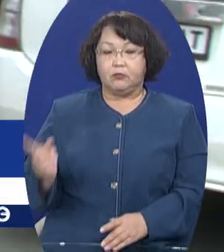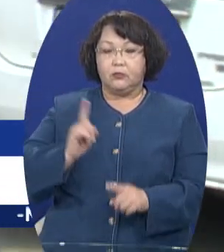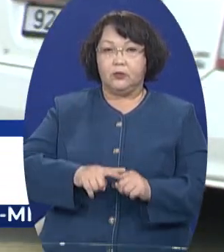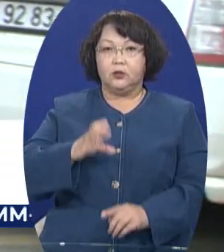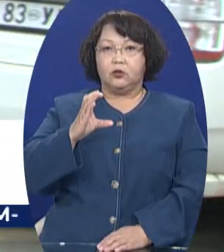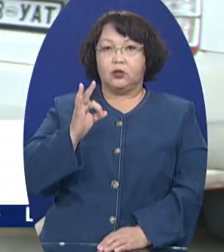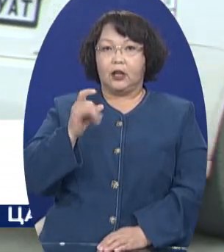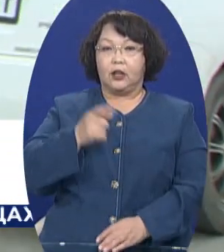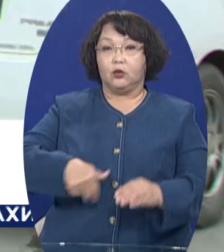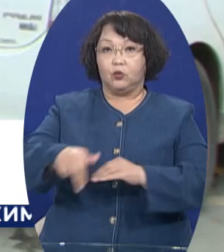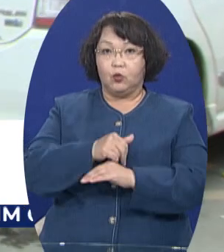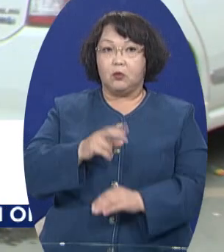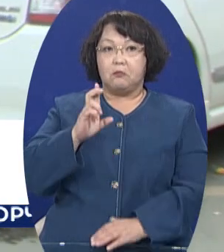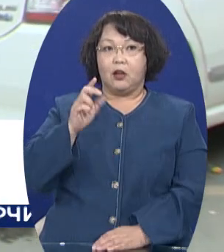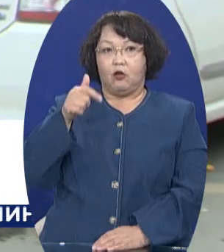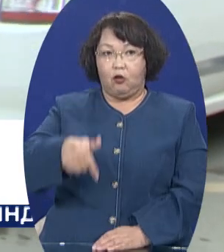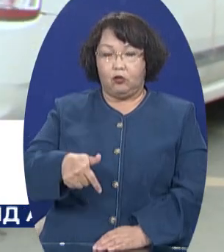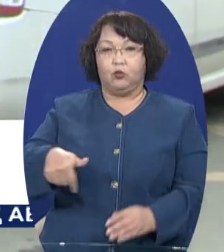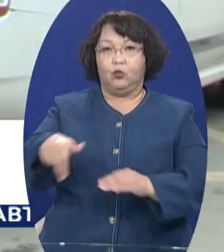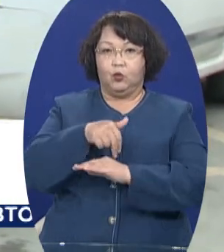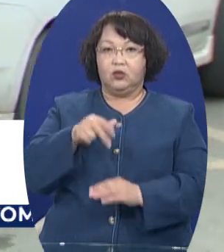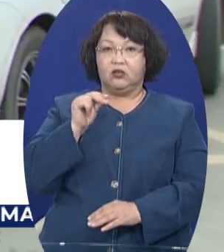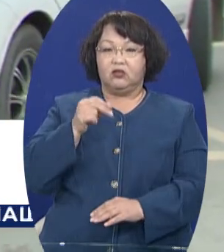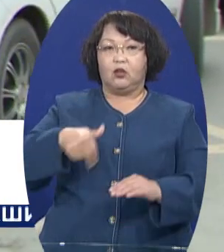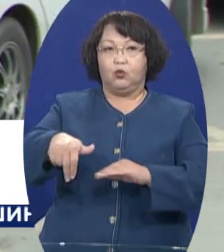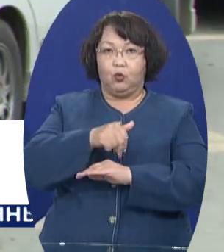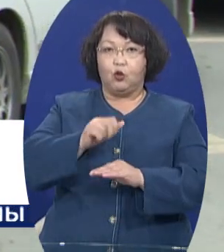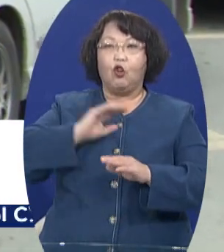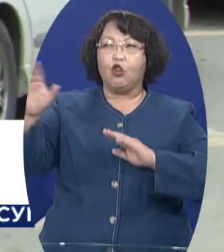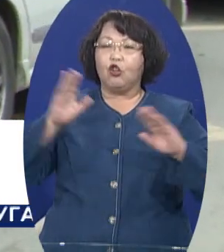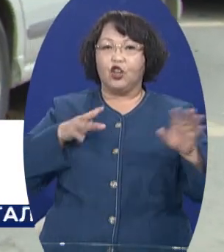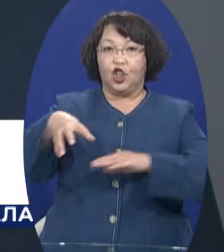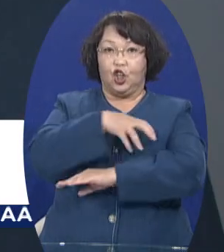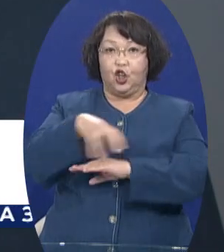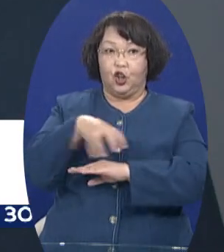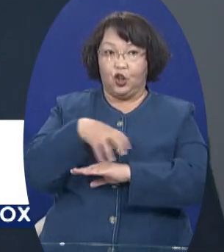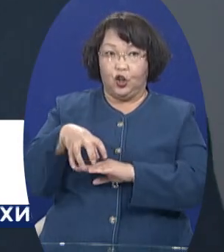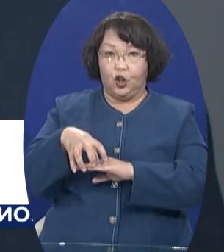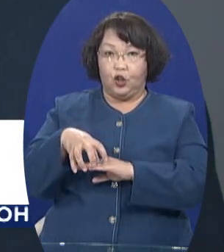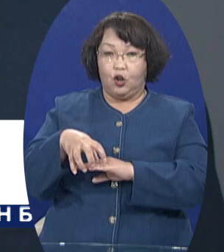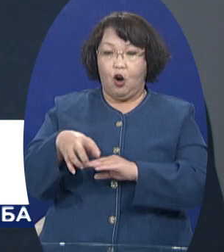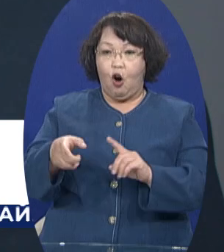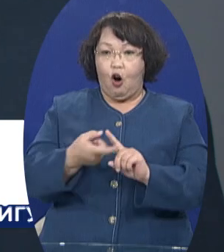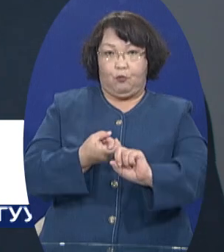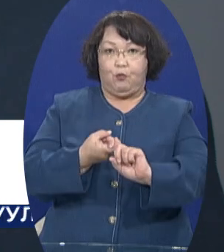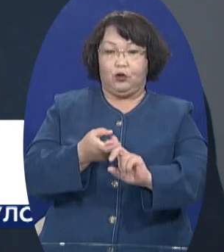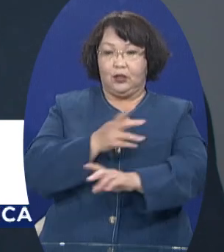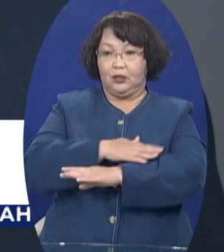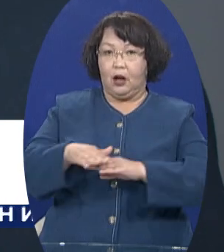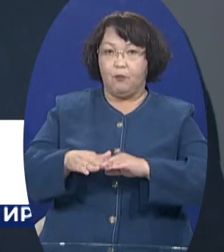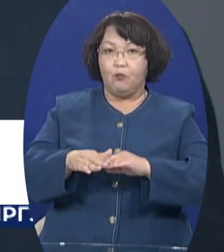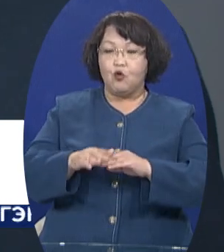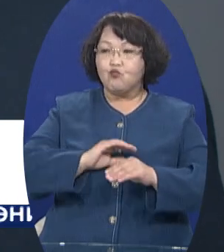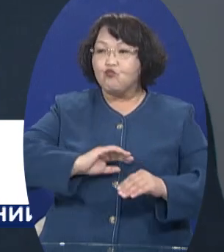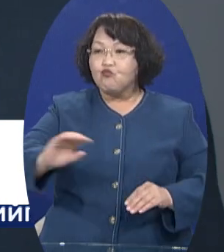дүүрэг, Баянгол, Чингэлтэй дүүргүүдийн одоо аслагдсан гэр хорооллын иргэдэд холбоос зам дээр богино